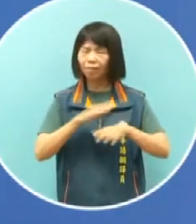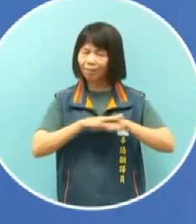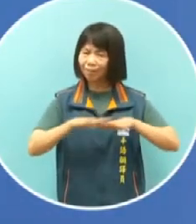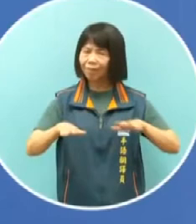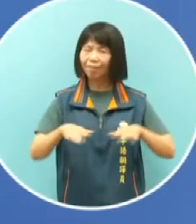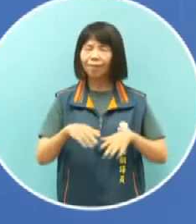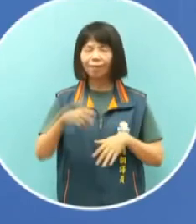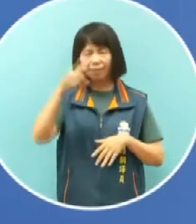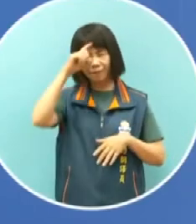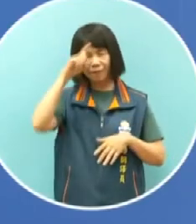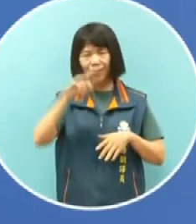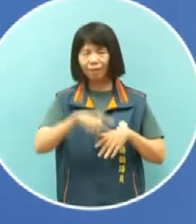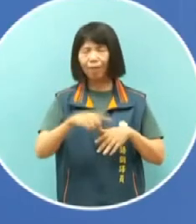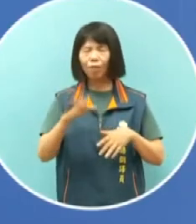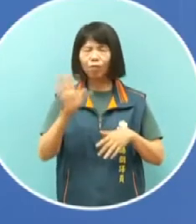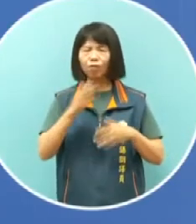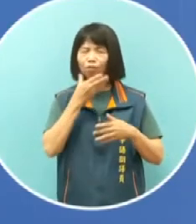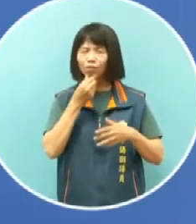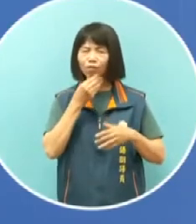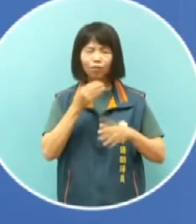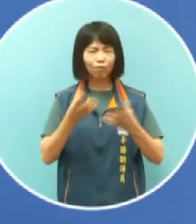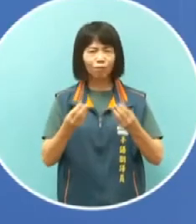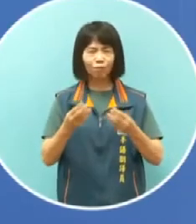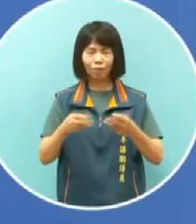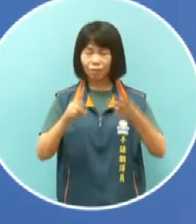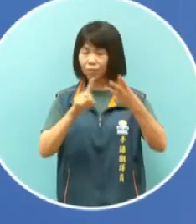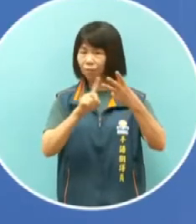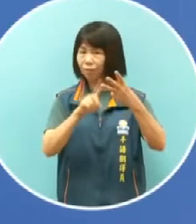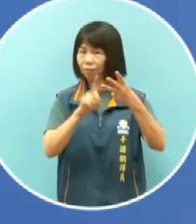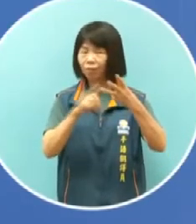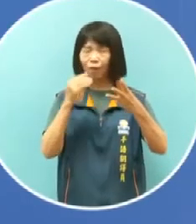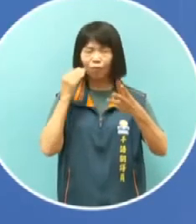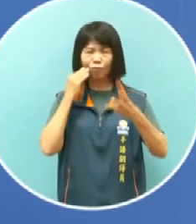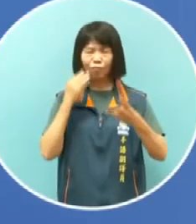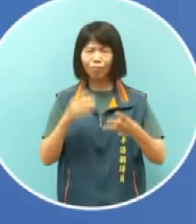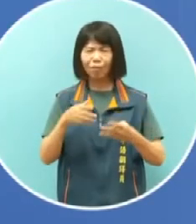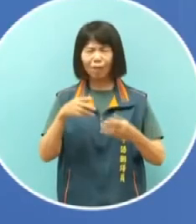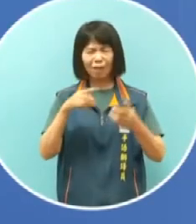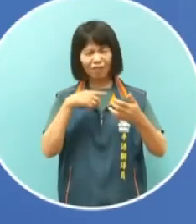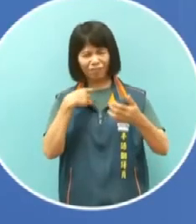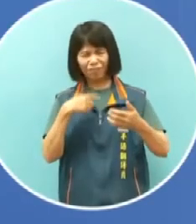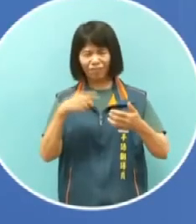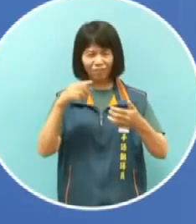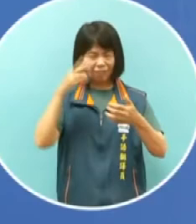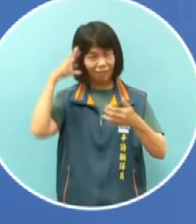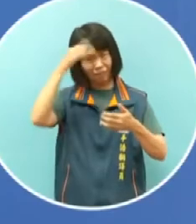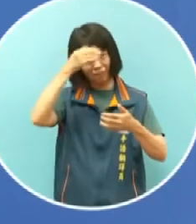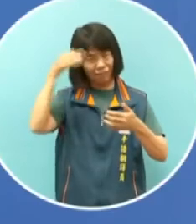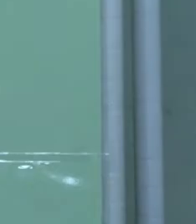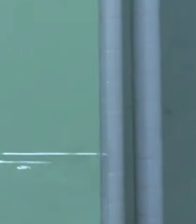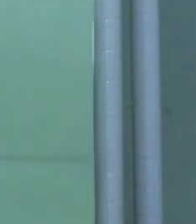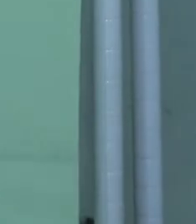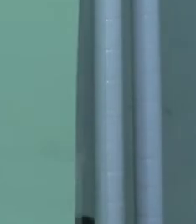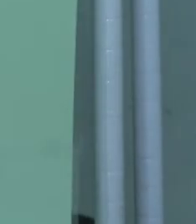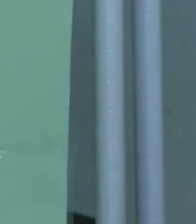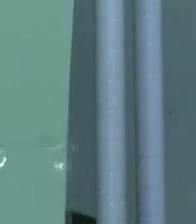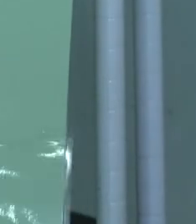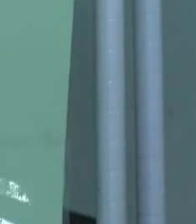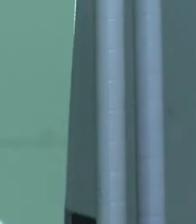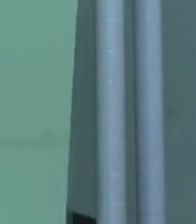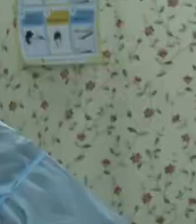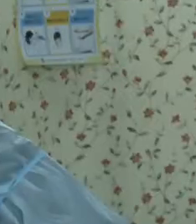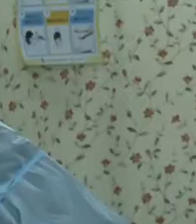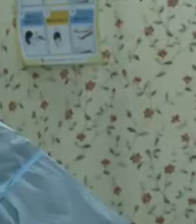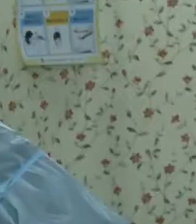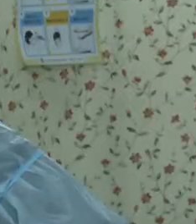表示，在长者施打疫苗之前，请家属依照1厅2陪3送的疫苗注射守则，一厅则是医师